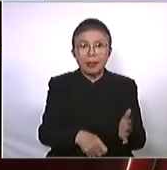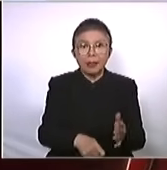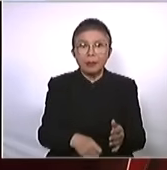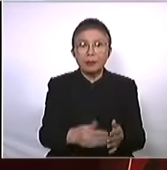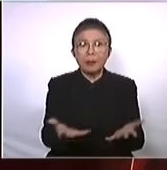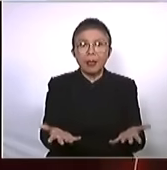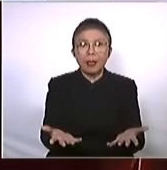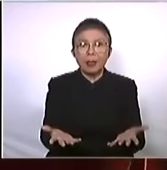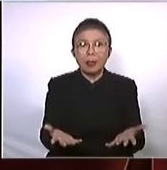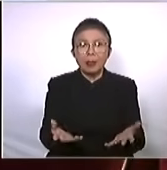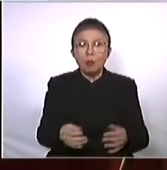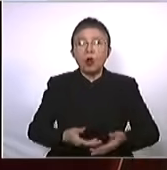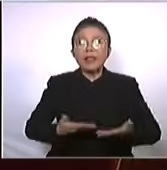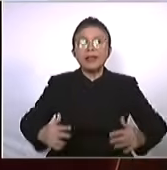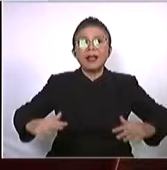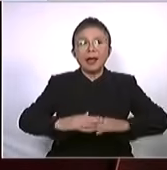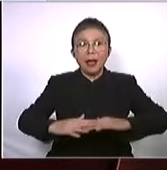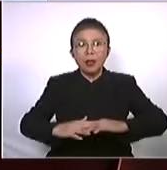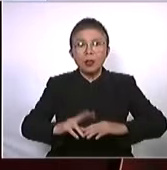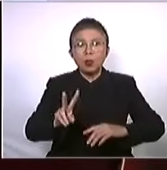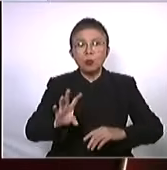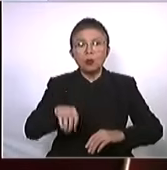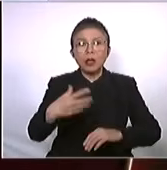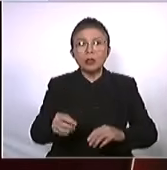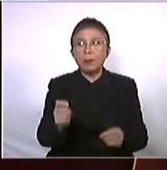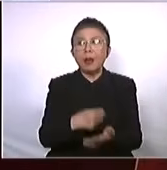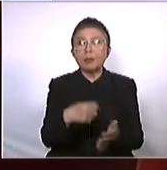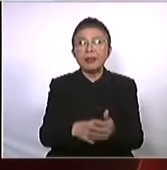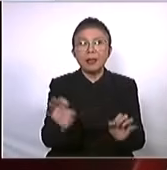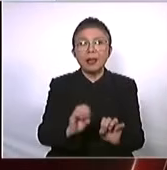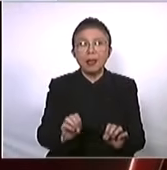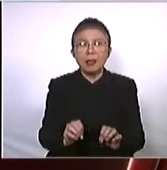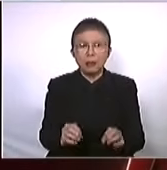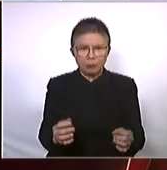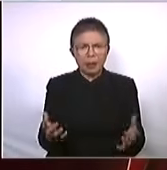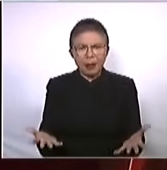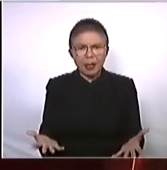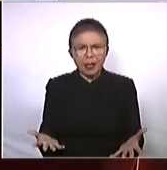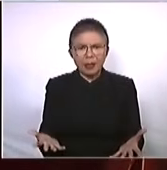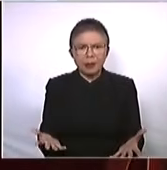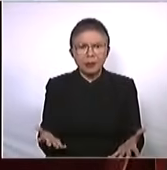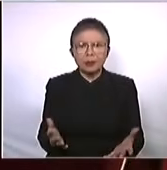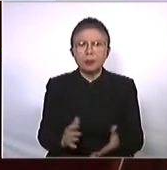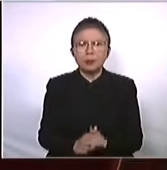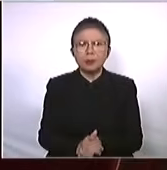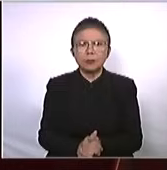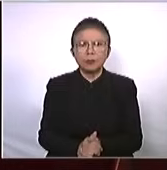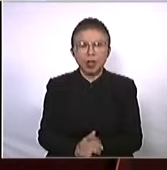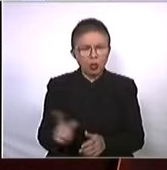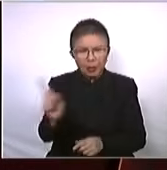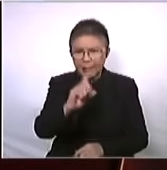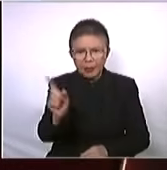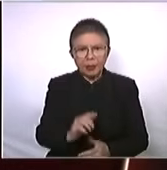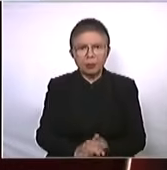gitu dia menguasai tanah 22 tahun gak bayar pajak lalu diberi ampun asal mulai baik-baik kembalikan seandainya paj gak bisa saya